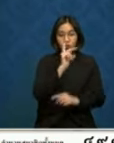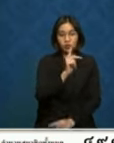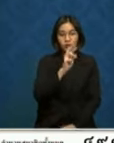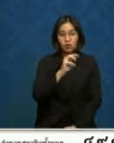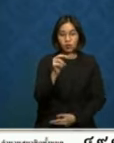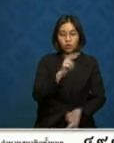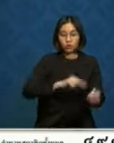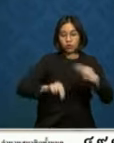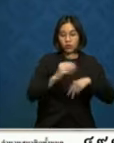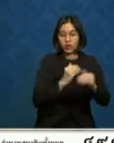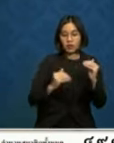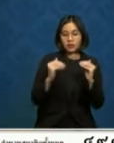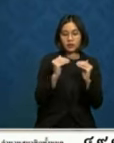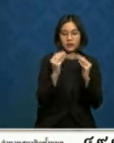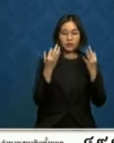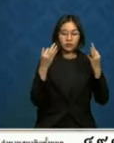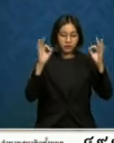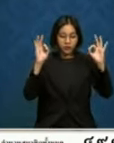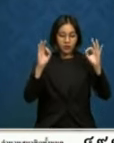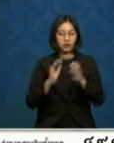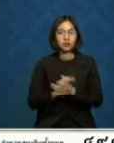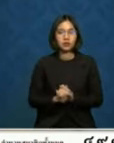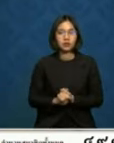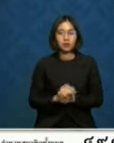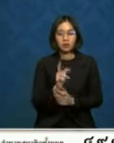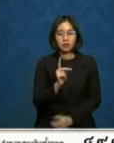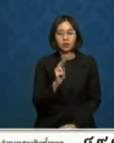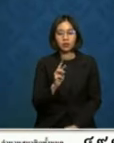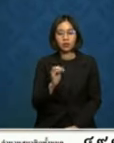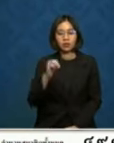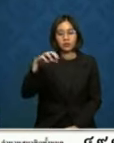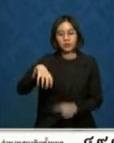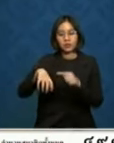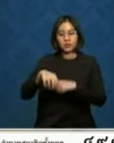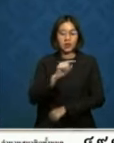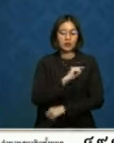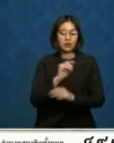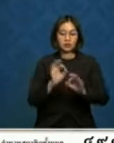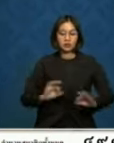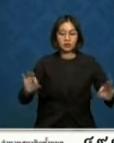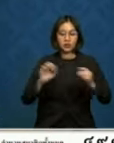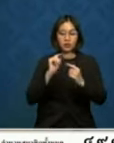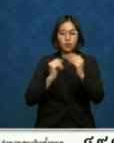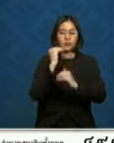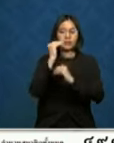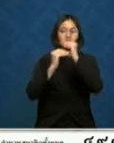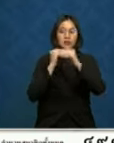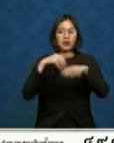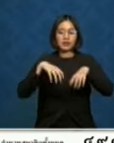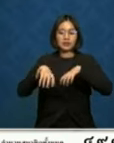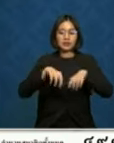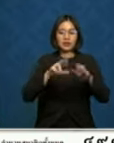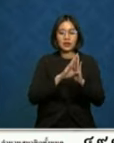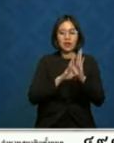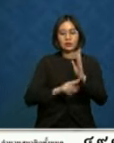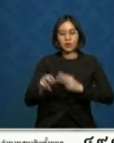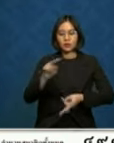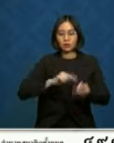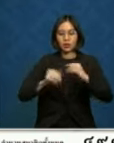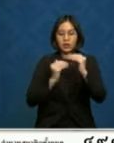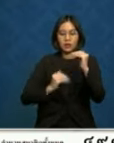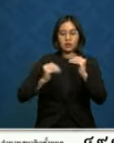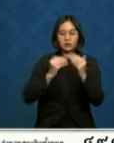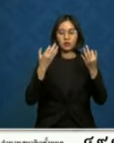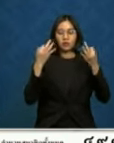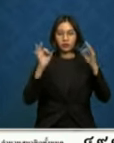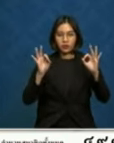คุ้มครองสิทธิและเสรีภาพครับกรมนี้มีพันธกิจหลักคือการพัฒนาและจัดระเบียบการคุ้มครองสิทธิเส